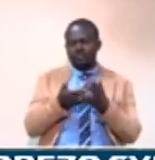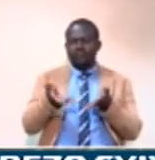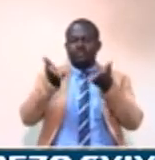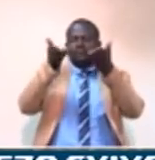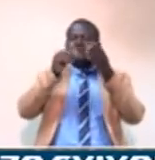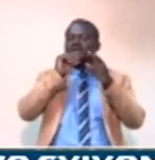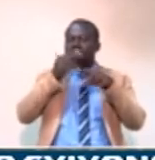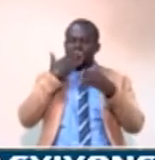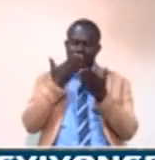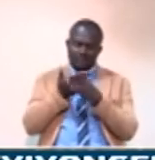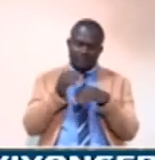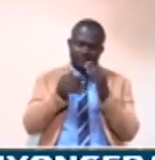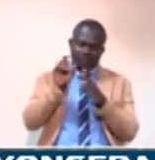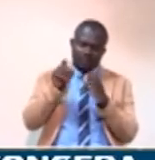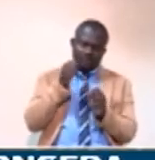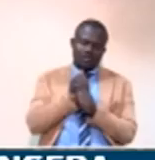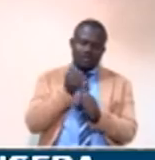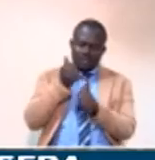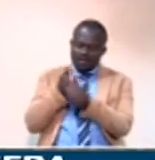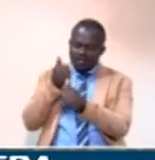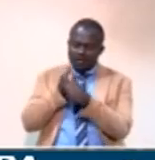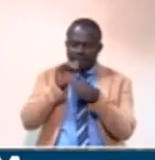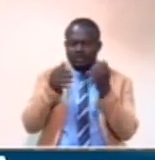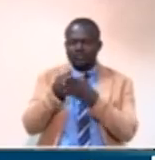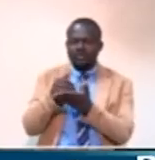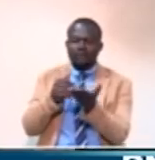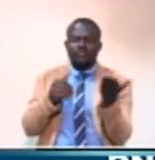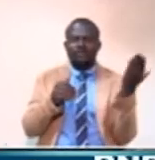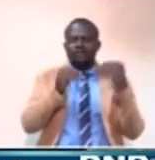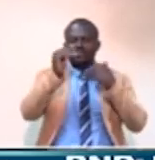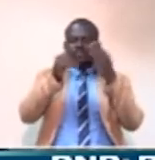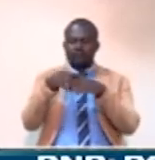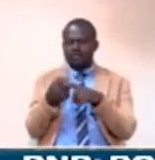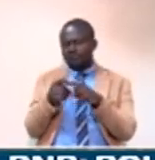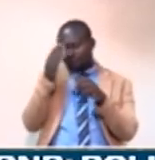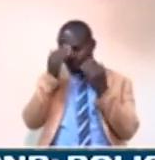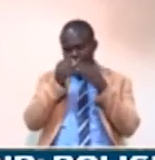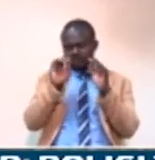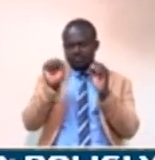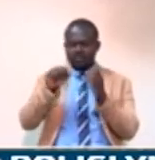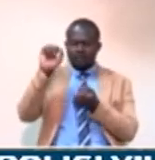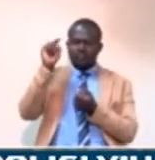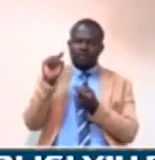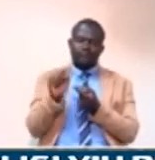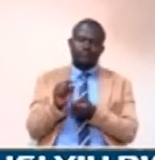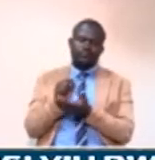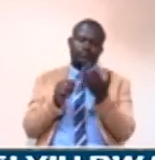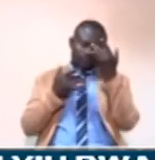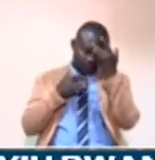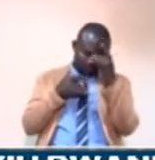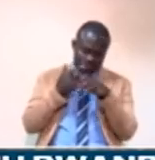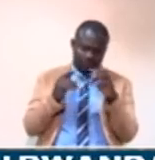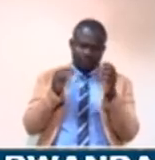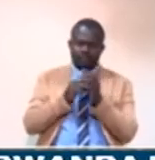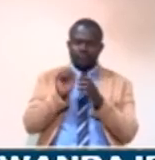ikitagenda neza, ko hari ikigomba gukorwa kuri buri muntu, kuri buri wese no ku nzego zitandukanye kugira ngo tugabanye ubwandu.